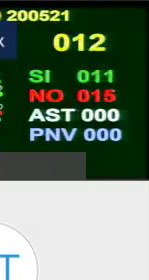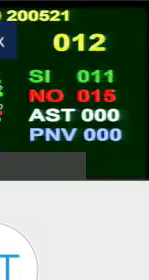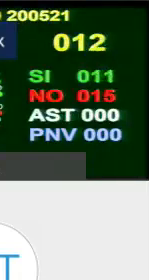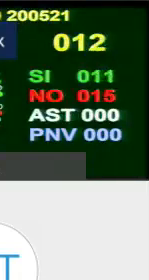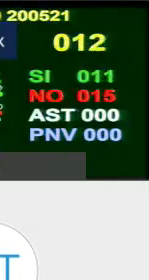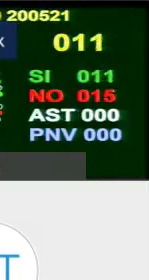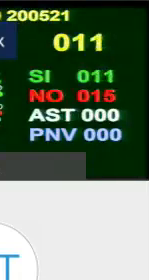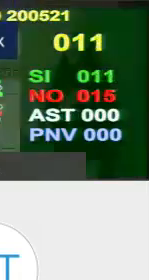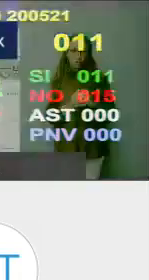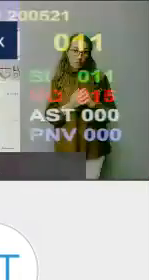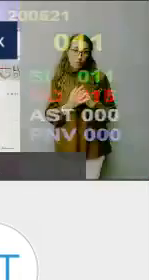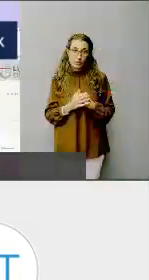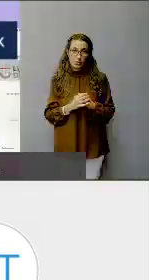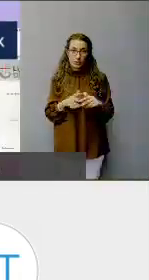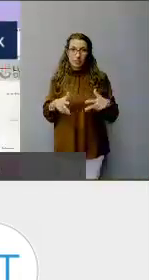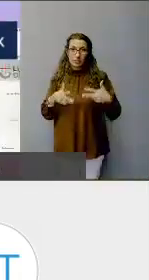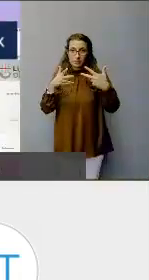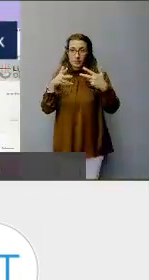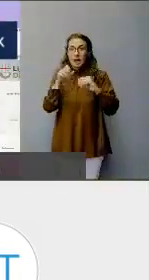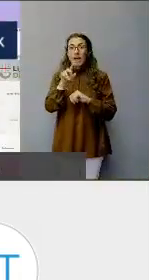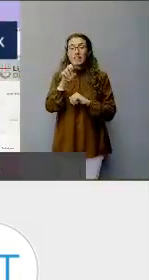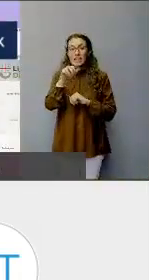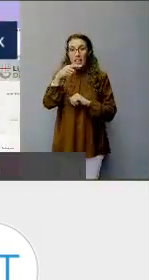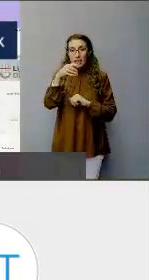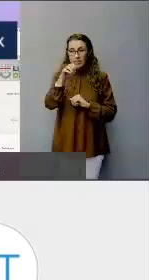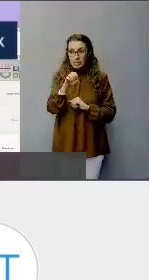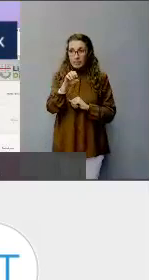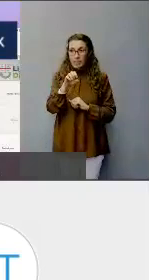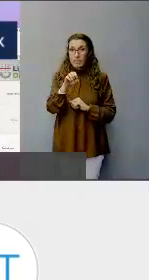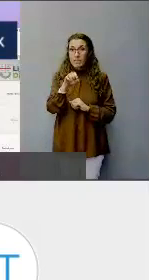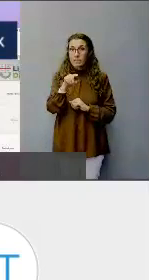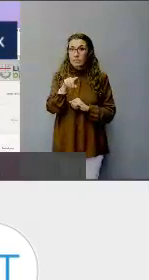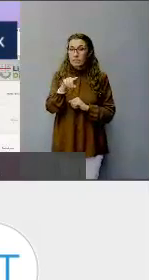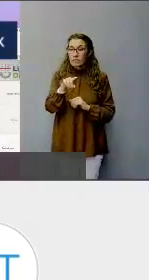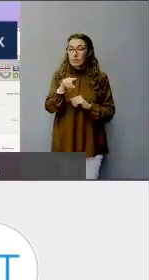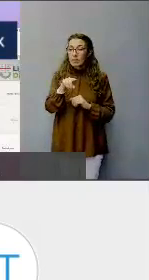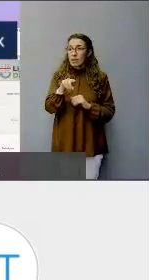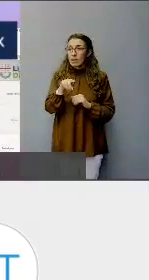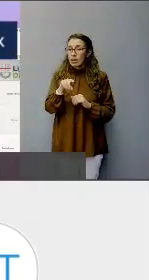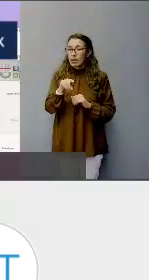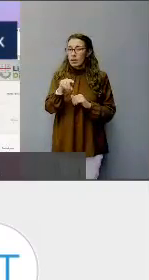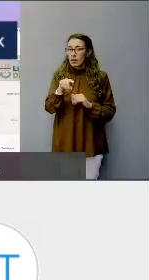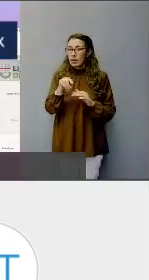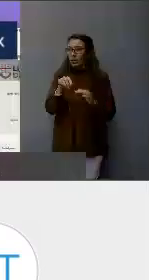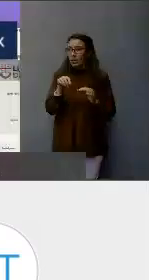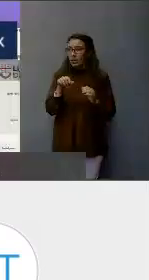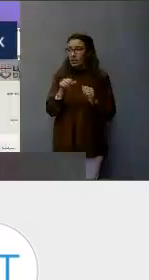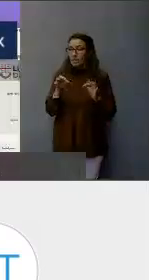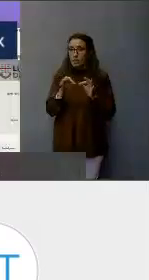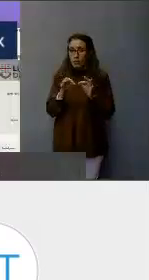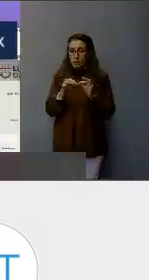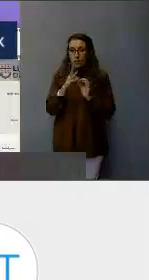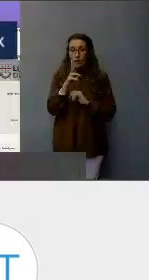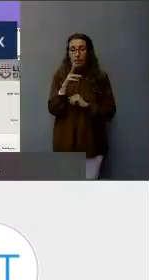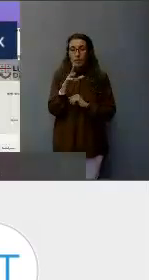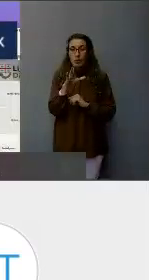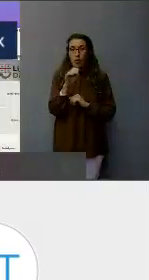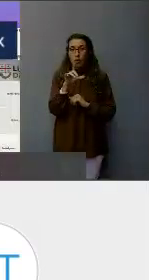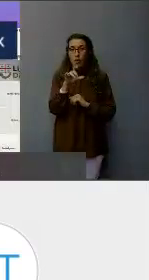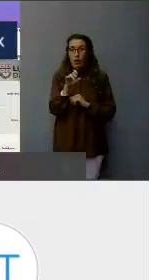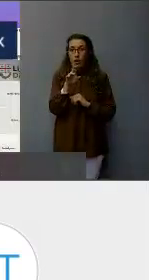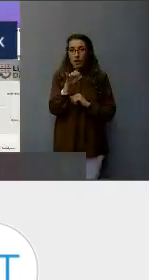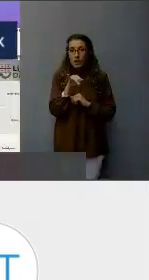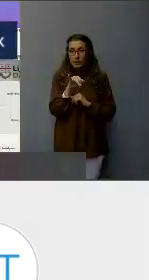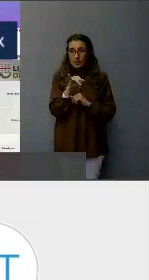da remoto numero 8 consigliera veniente all consigliera